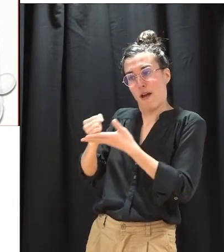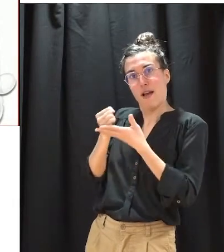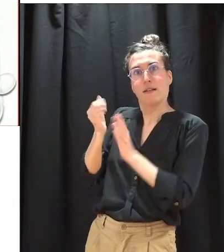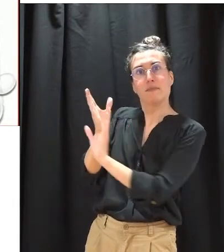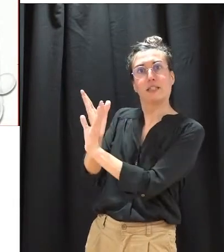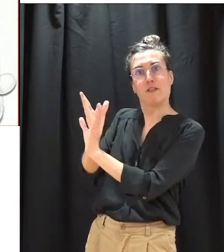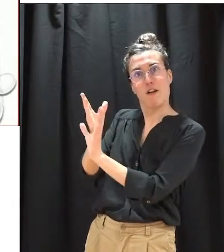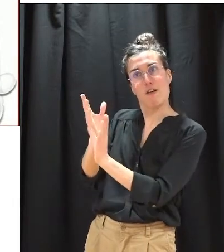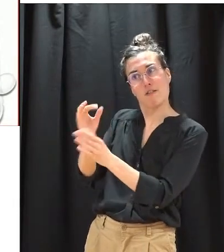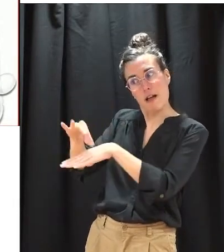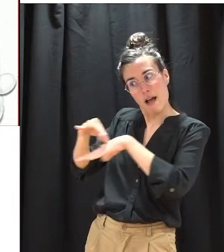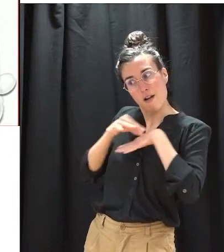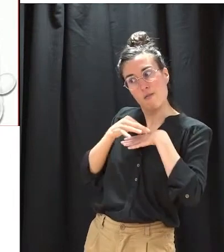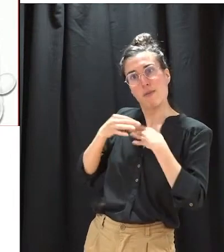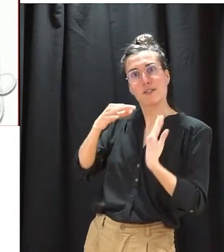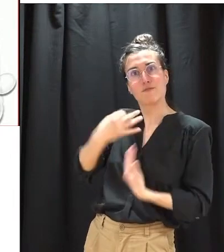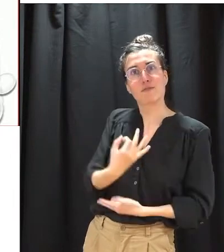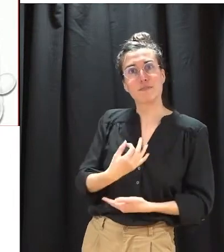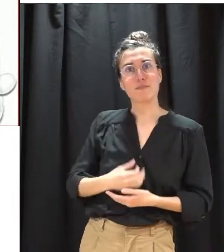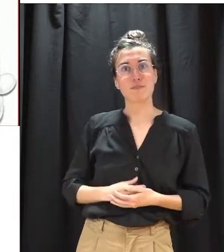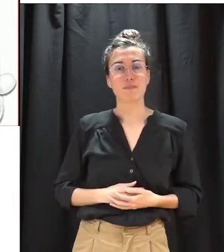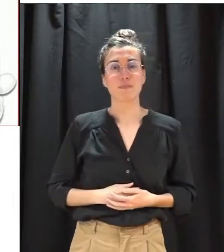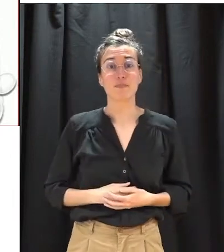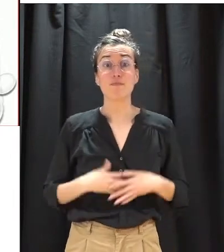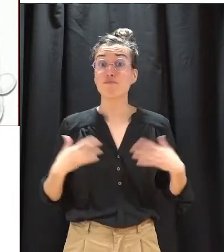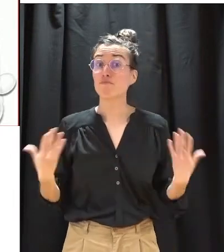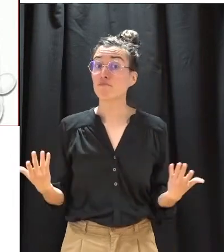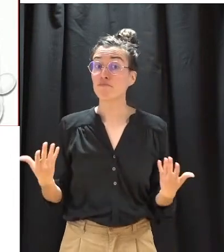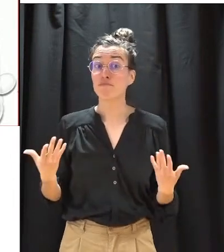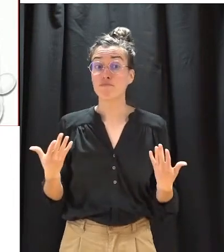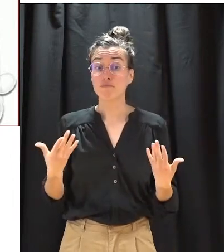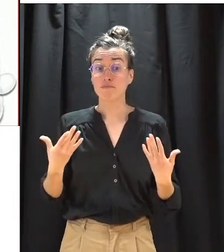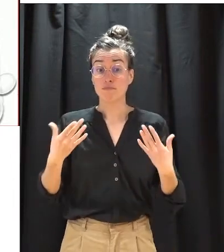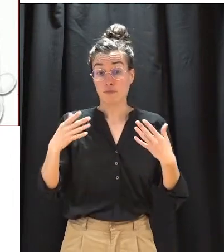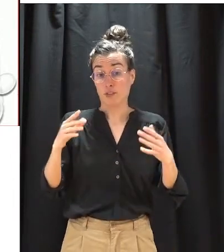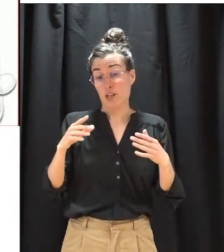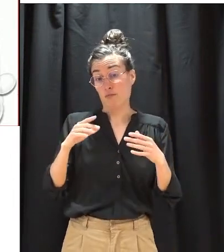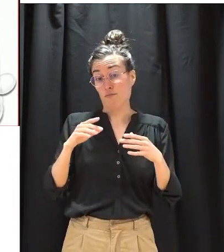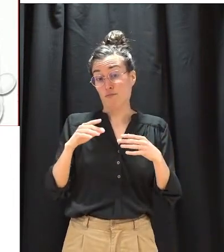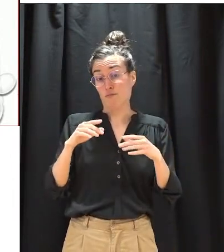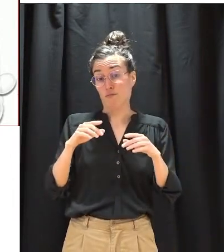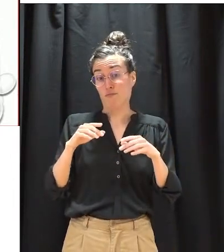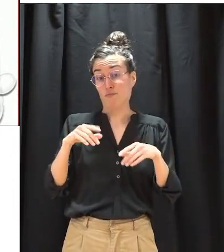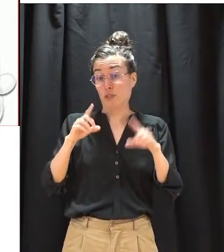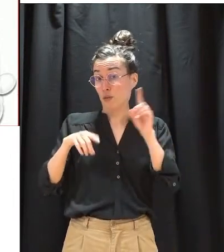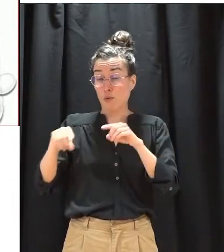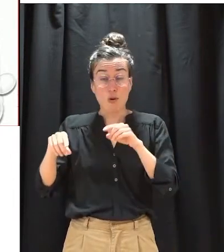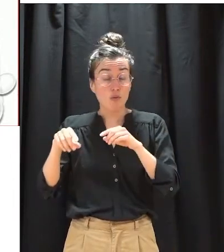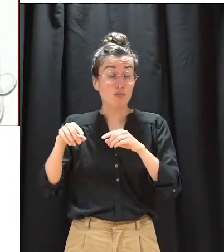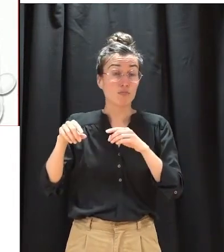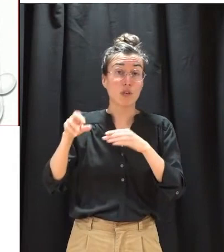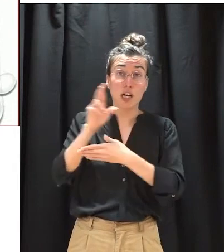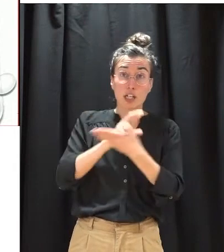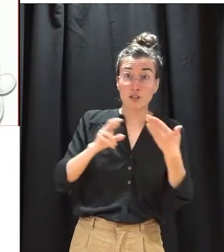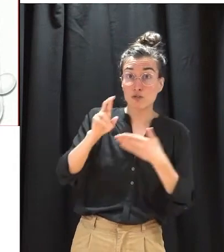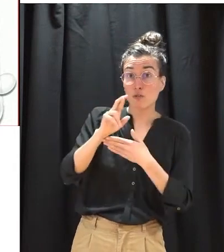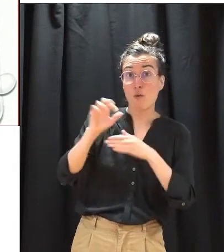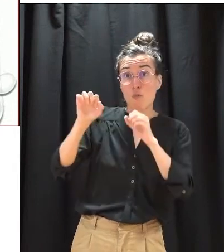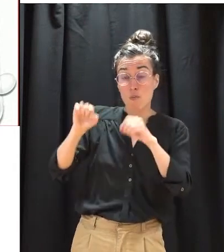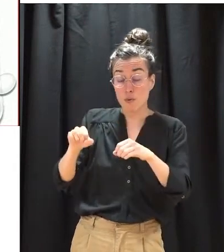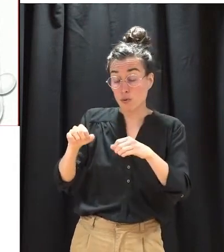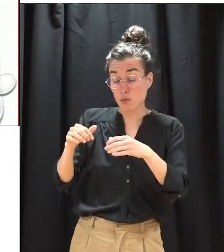en fonction des régions, des établissements, il peut être aussi orienté vers un établissement médico-social, comme par exemple le centre